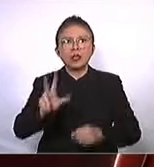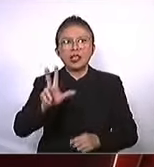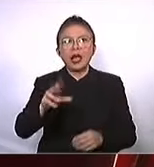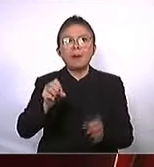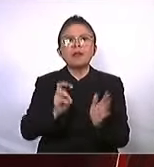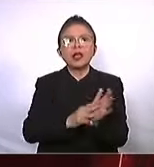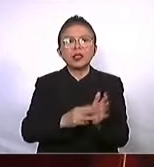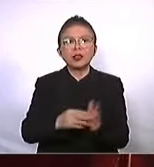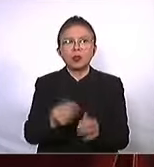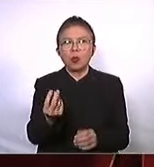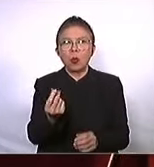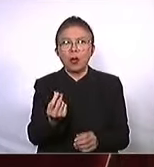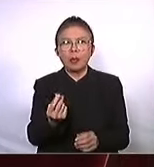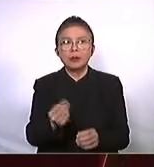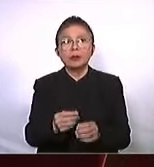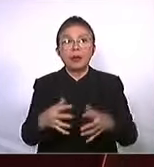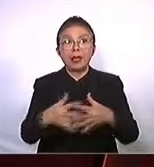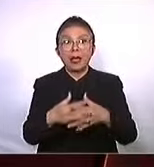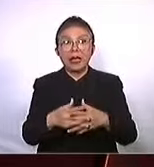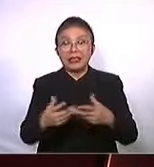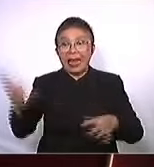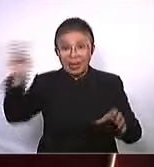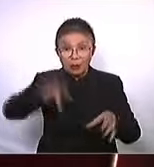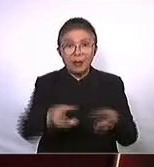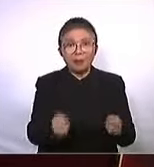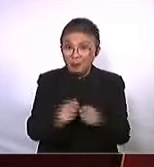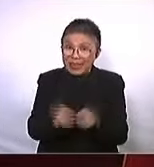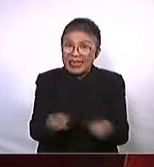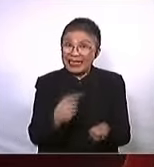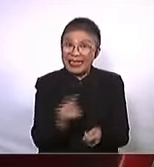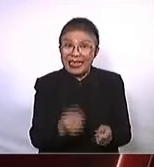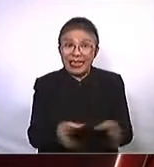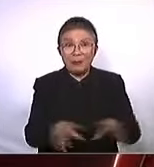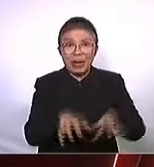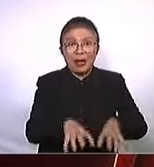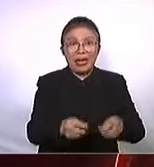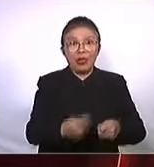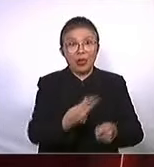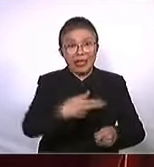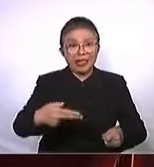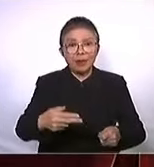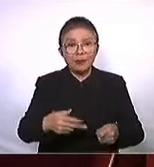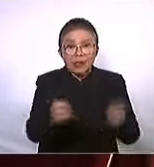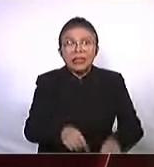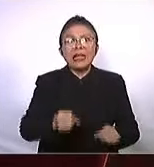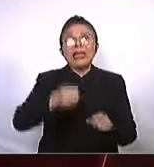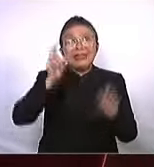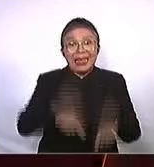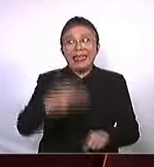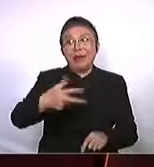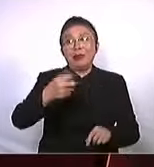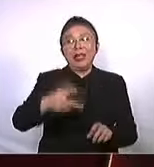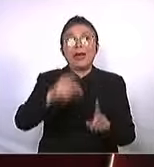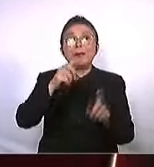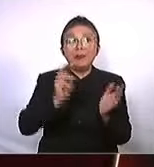miliar US dollars. Sekarang setelah hilirisasi bisa menjadi 33 miliar US dollars.